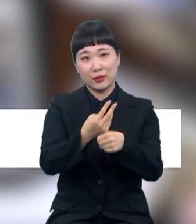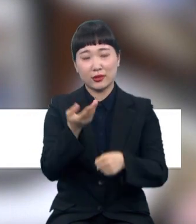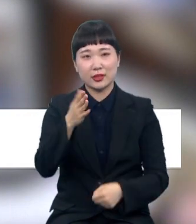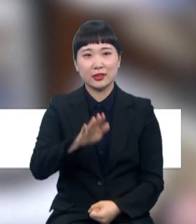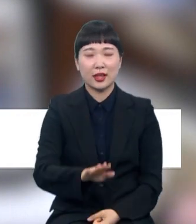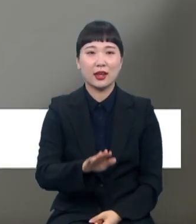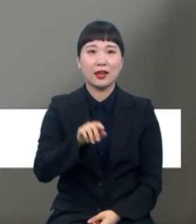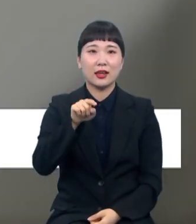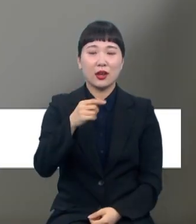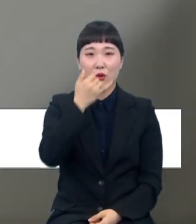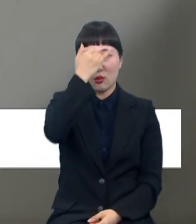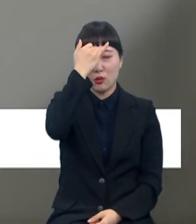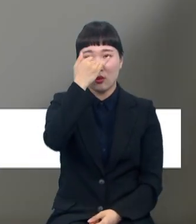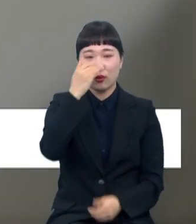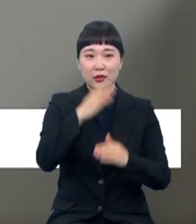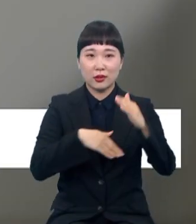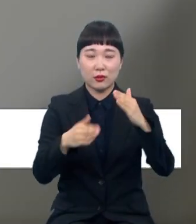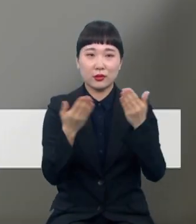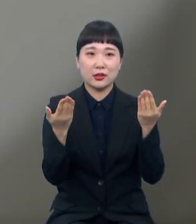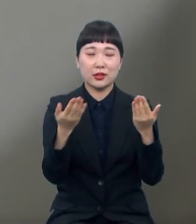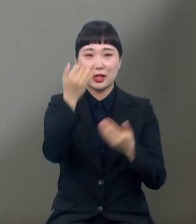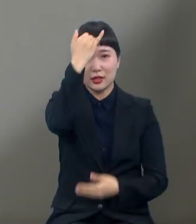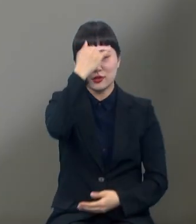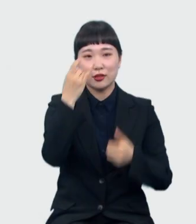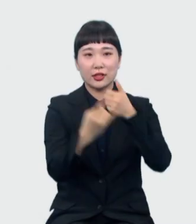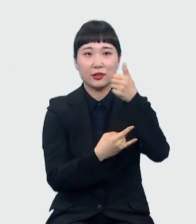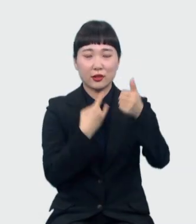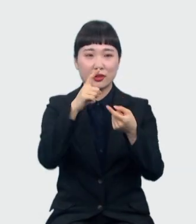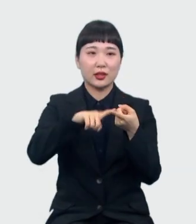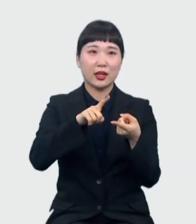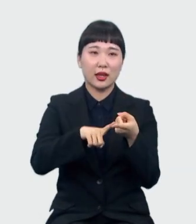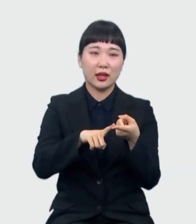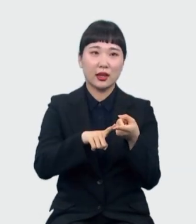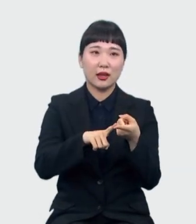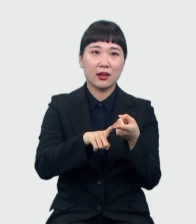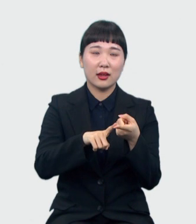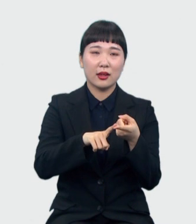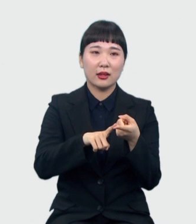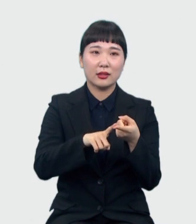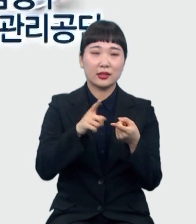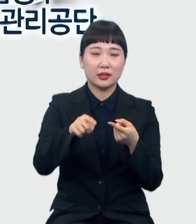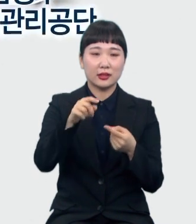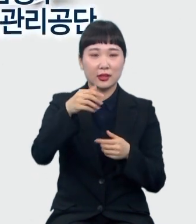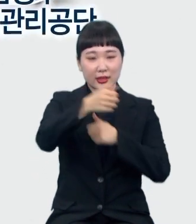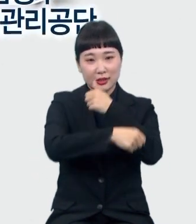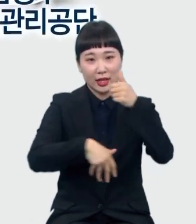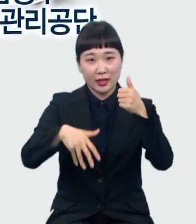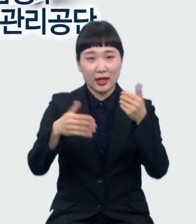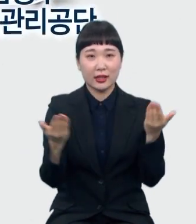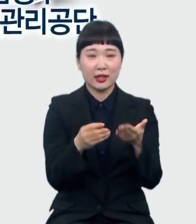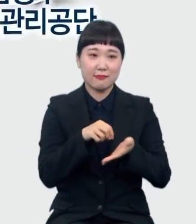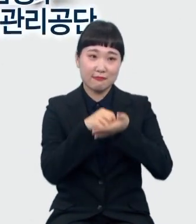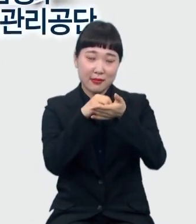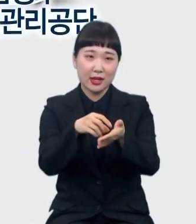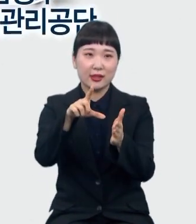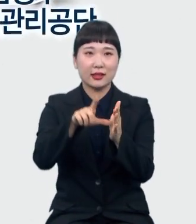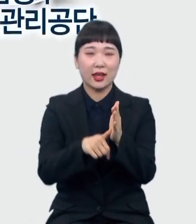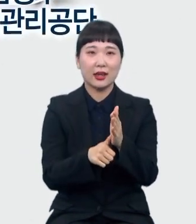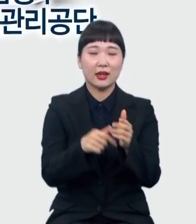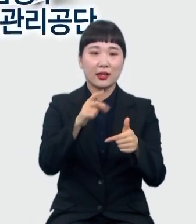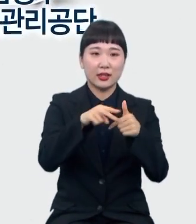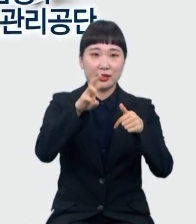직후 공직자윤리법 위반 논란이 불거졌습니다. 구의원이었던 A씨가 구산하기관에 취업하기 위해서는